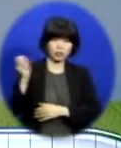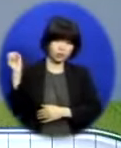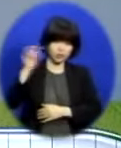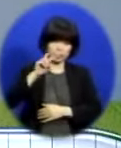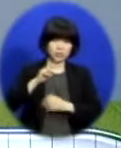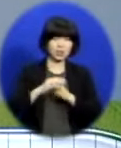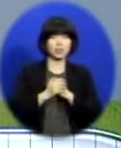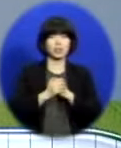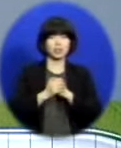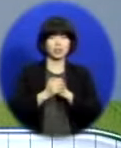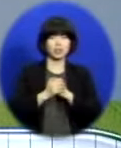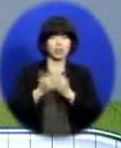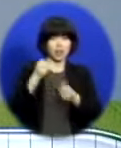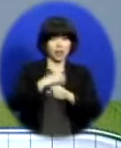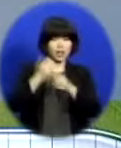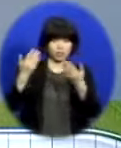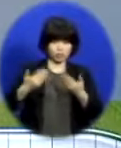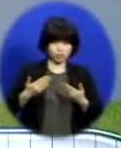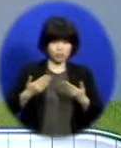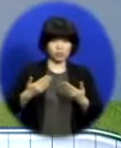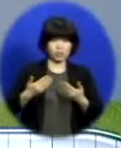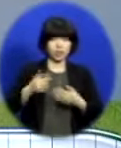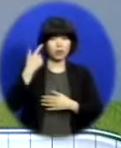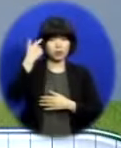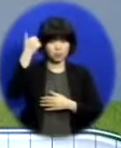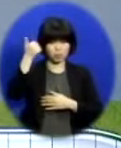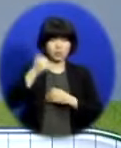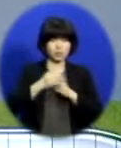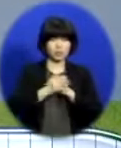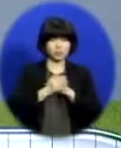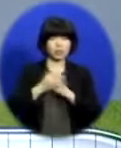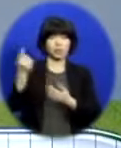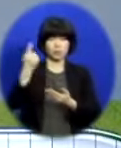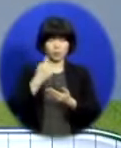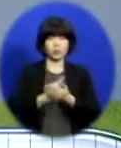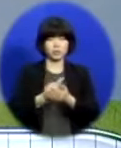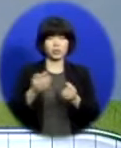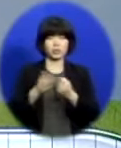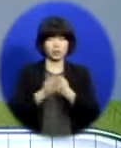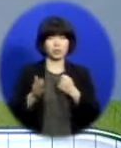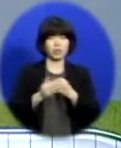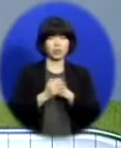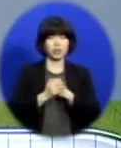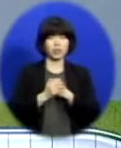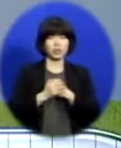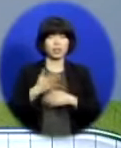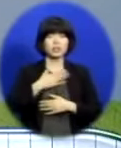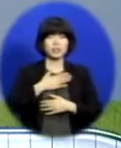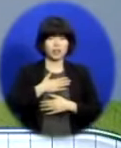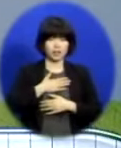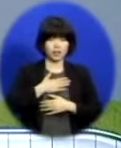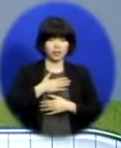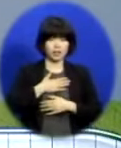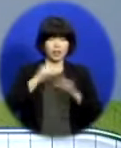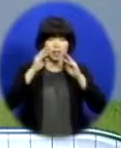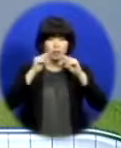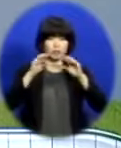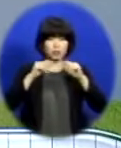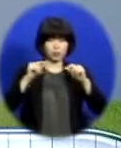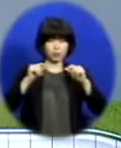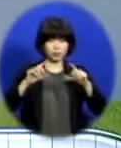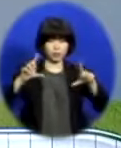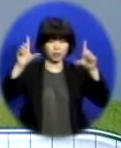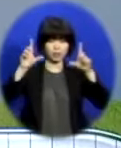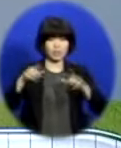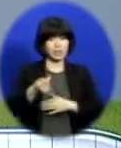갑자기 해주시겠다고 하시는 목사님이 로 하셨기 때문에 제가 토요일에